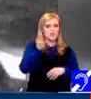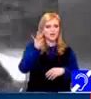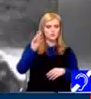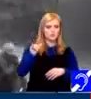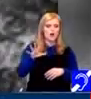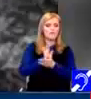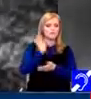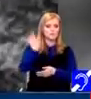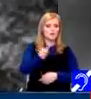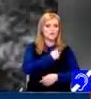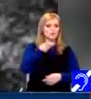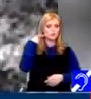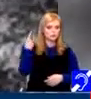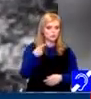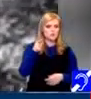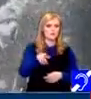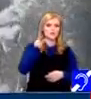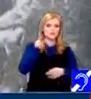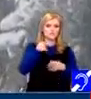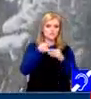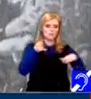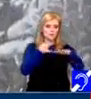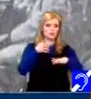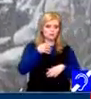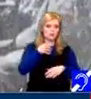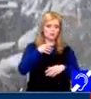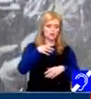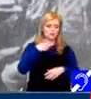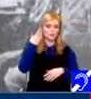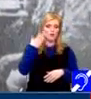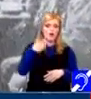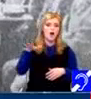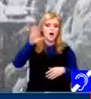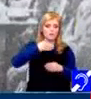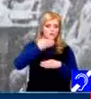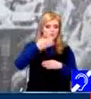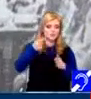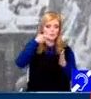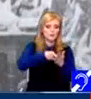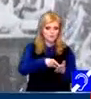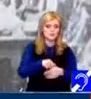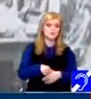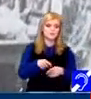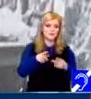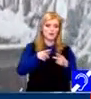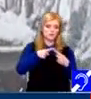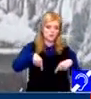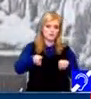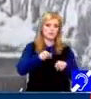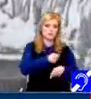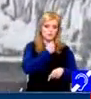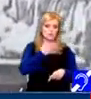fost mobilizat în armata rusă și trimis pe frontul românesc. În 1917 se implică în formarea cohortelor și în constituirea